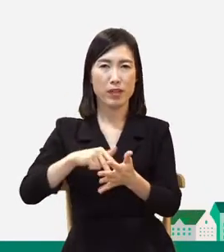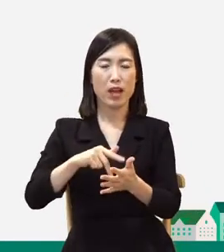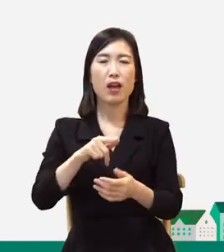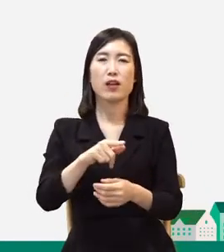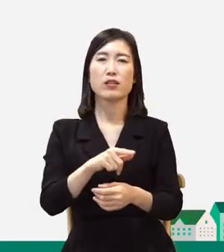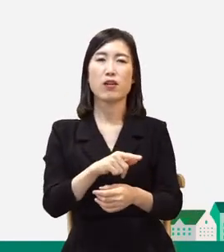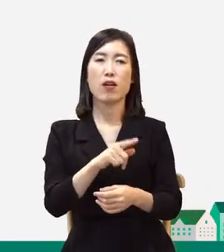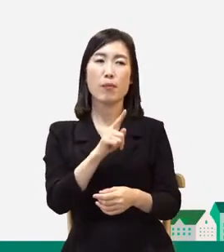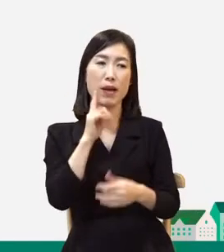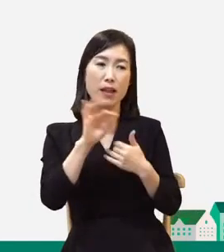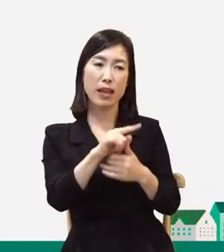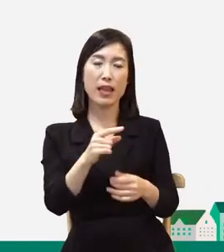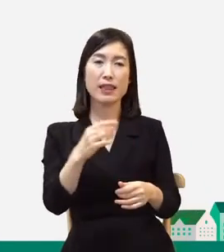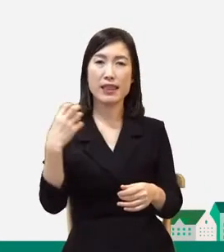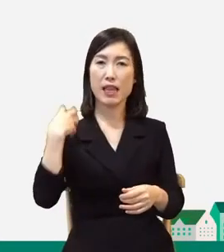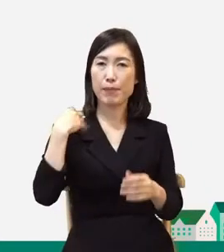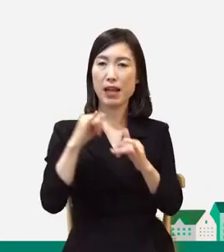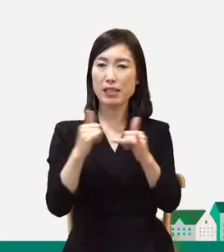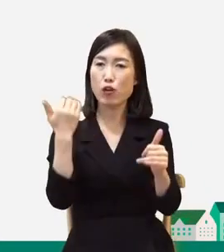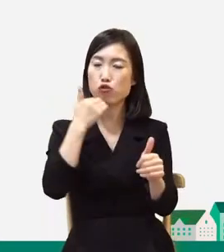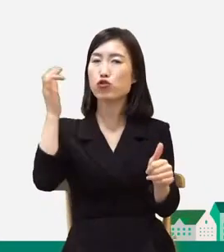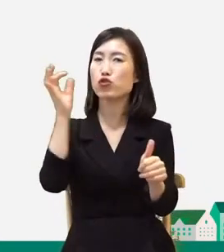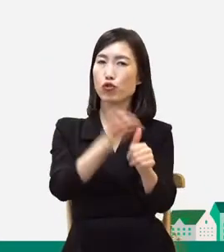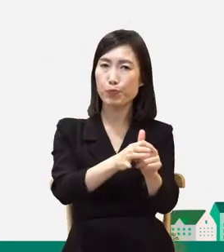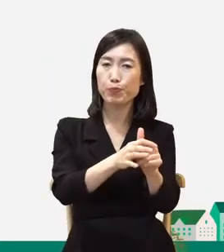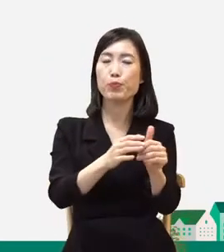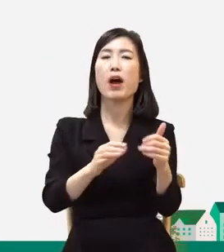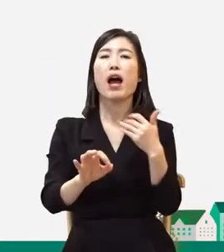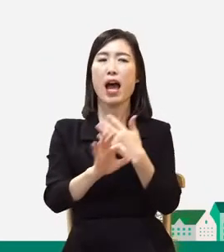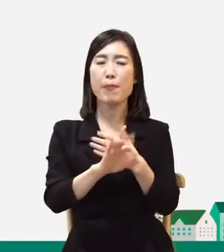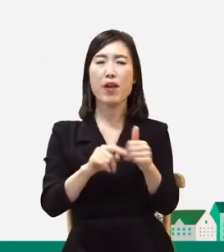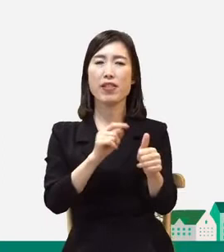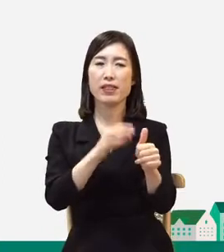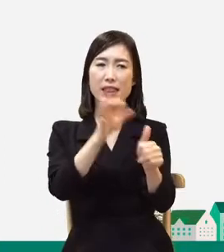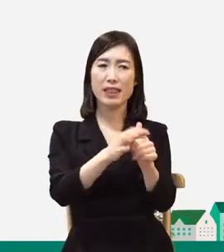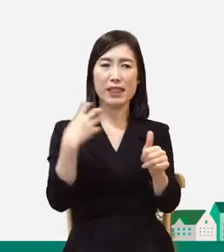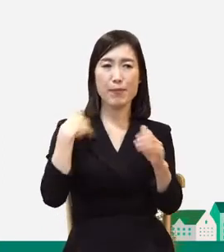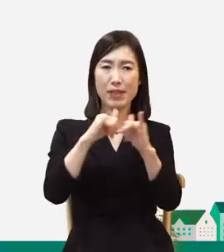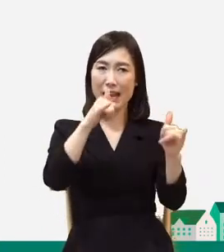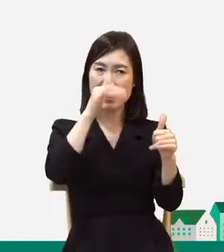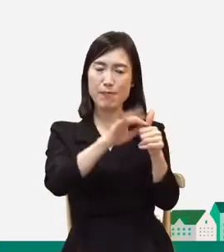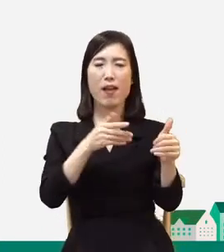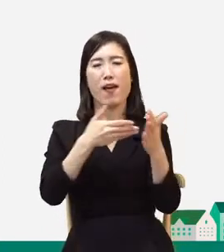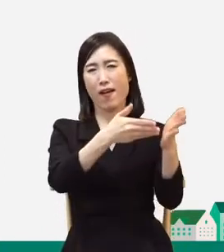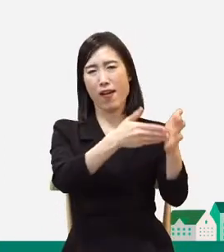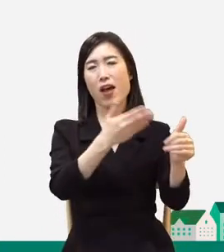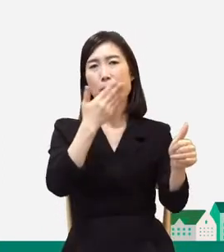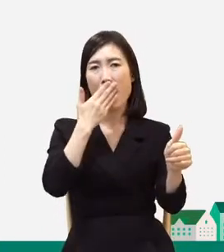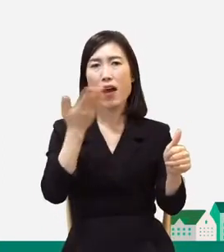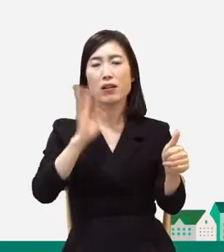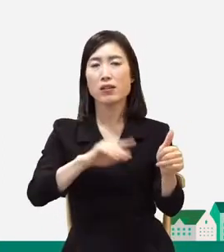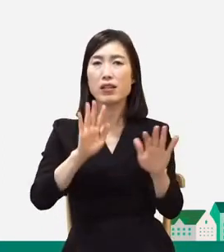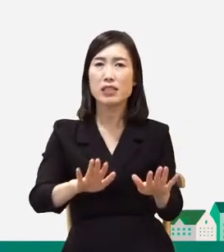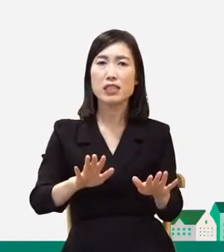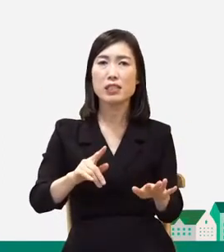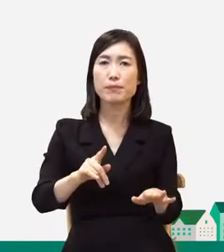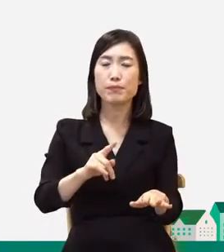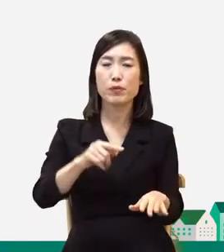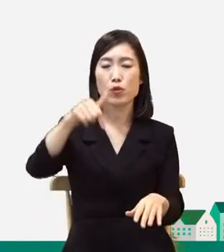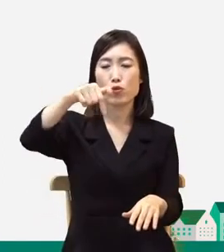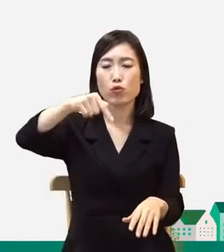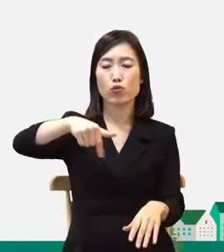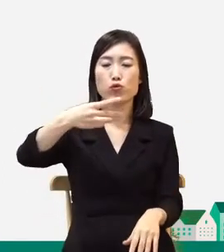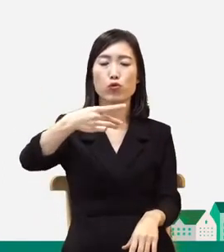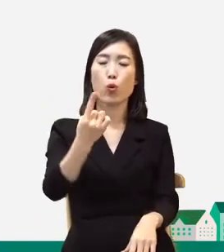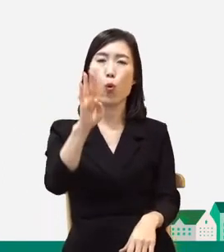담당자를 지정하면 그러면 저희도 국토부 직원한테 이런 부분들을 개선해달라 이런 걸 요구할 수 있을 텐데 현재로서는 그 아예 전제가 안